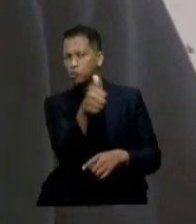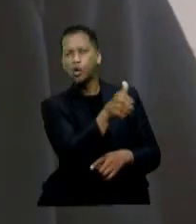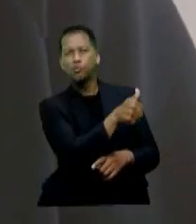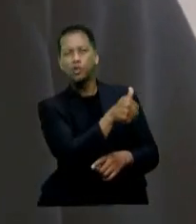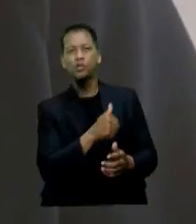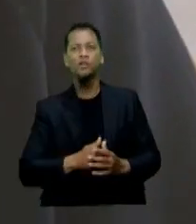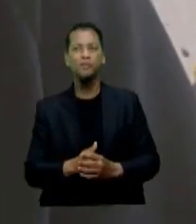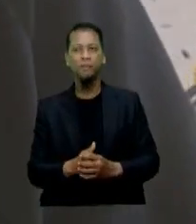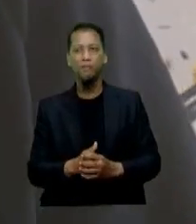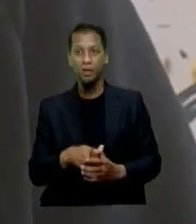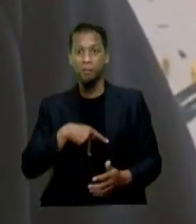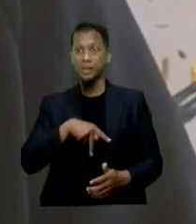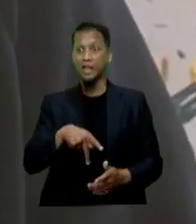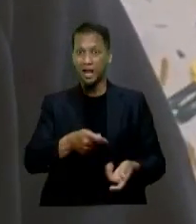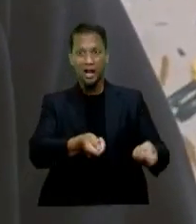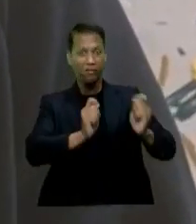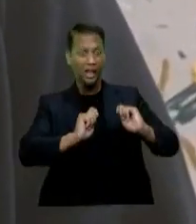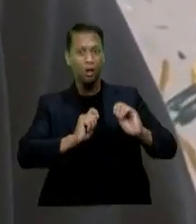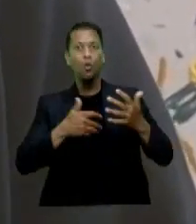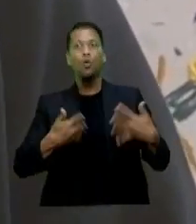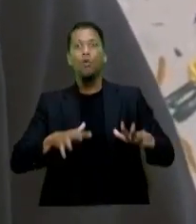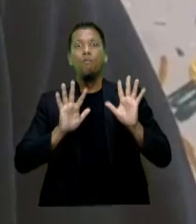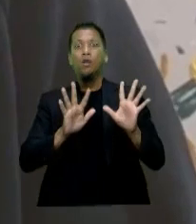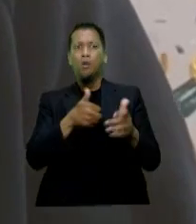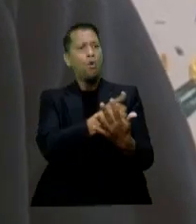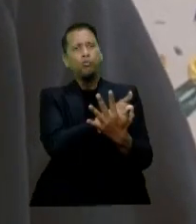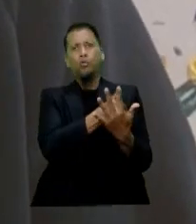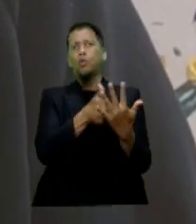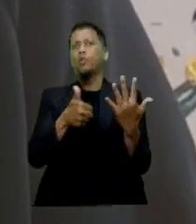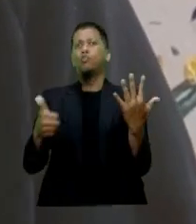peserta yang mendaftar, itu juga bagus juga. Mereka juga